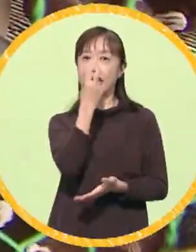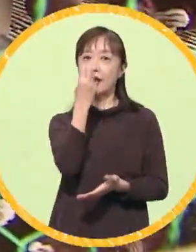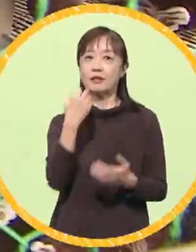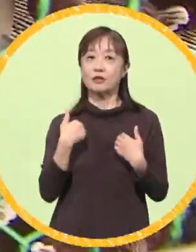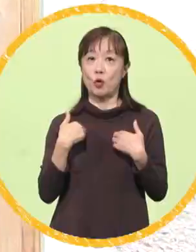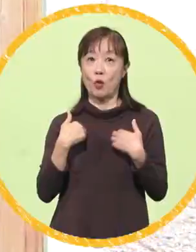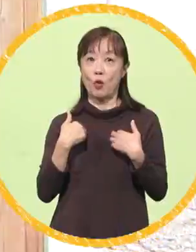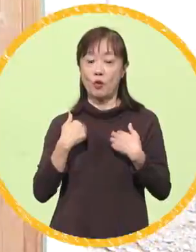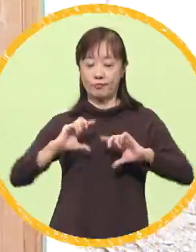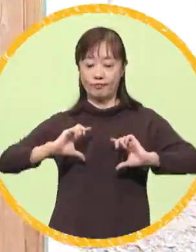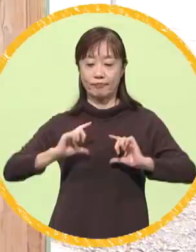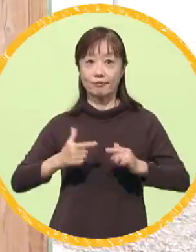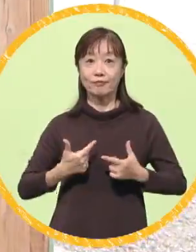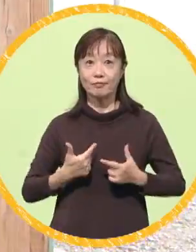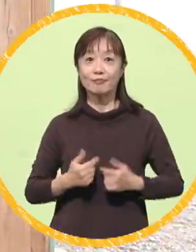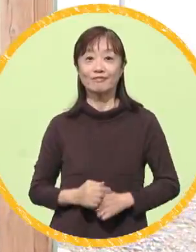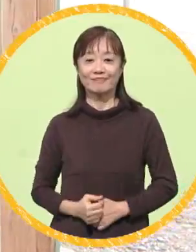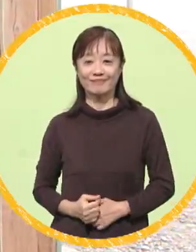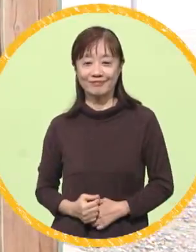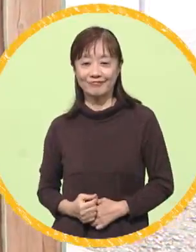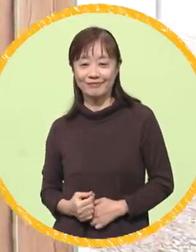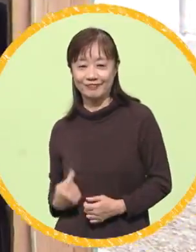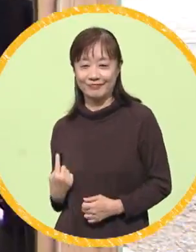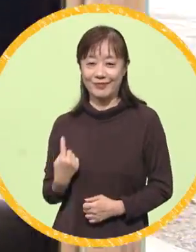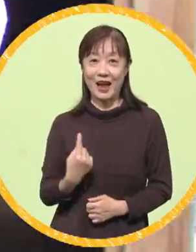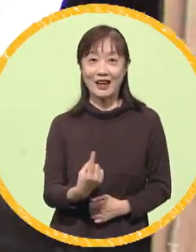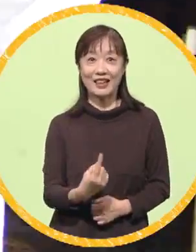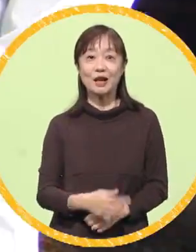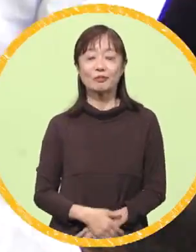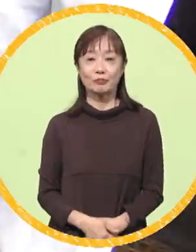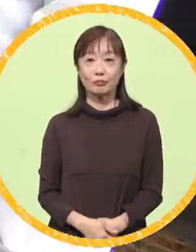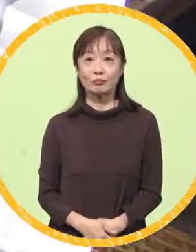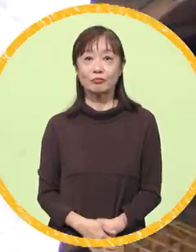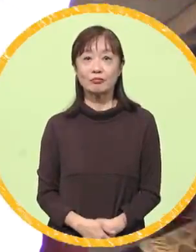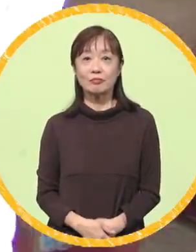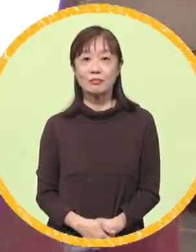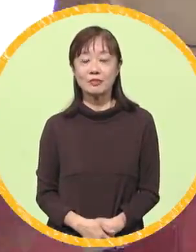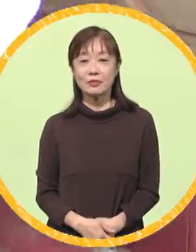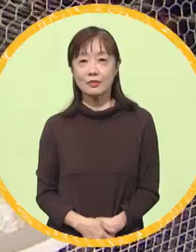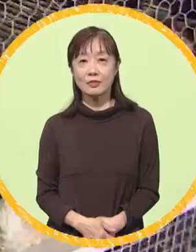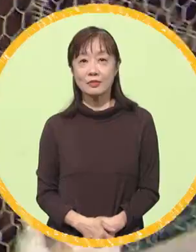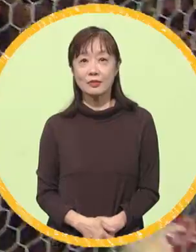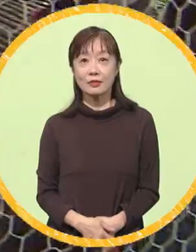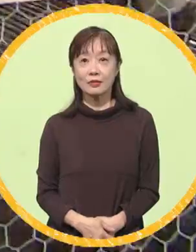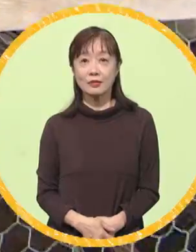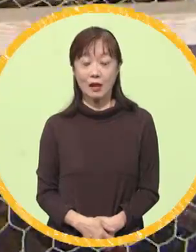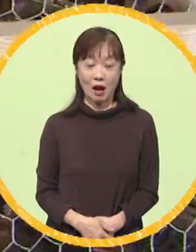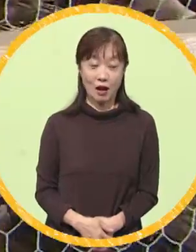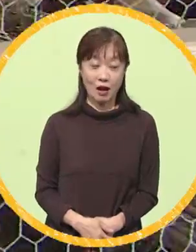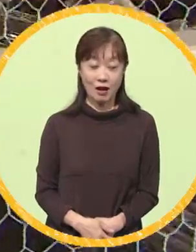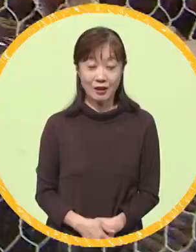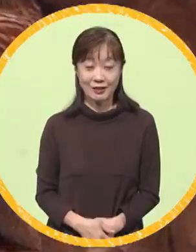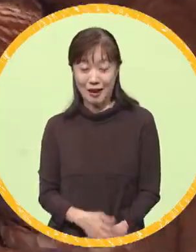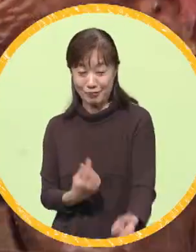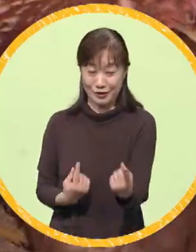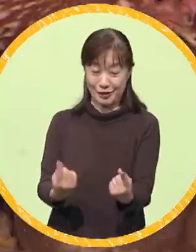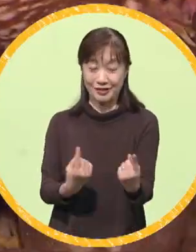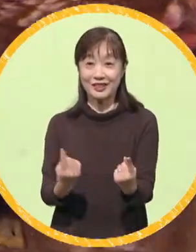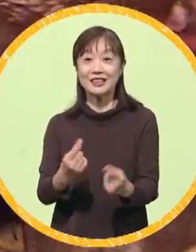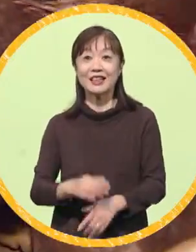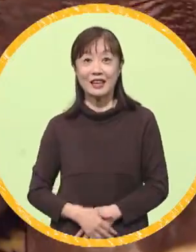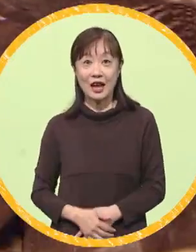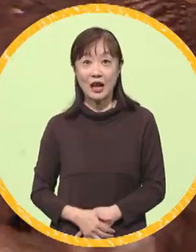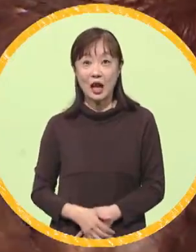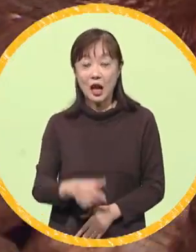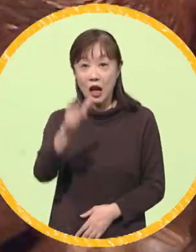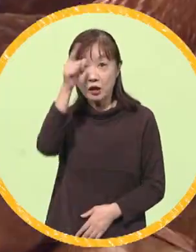で、早速着替えて鶏たちの海に突入です。 じゃあ中の方に、 はい、 わあ、いっぱい 記憶から